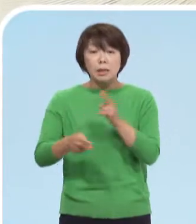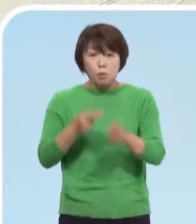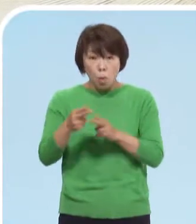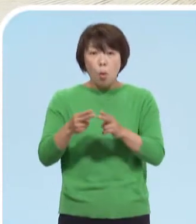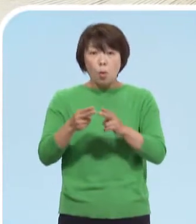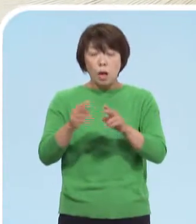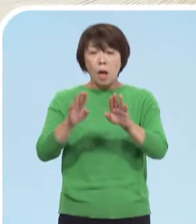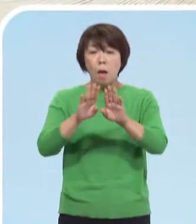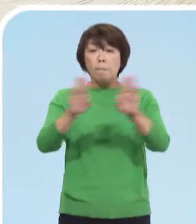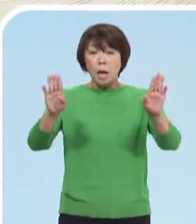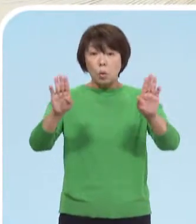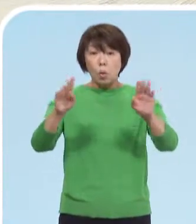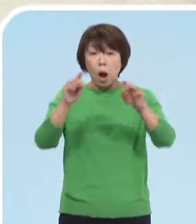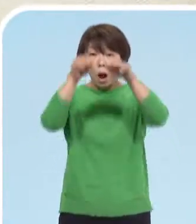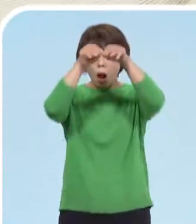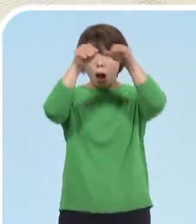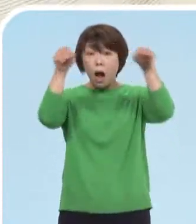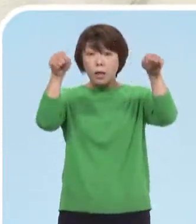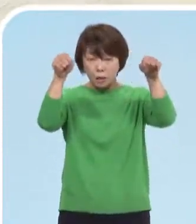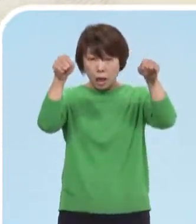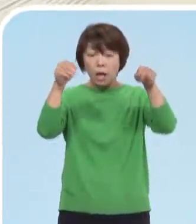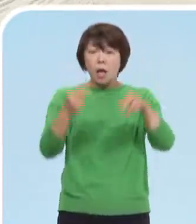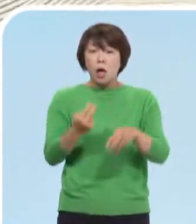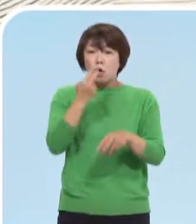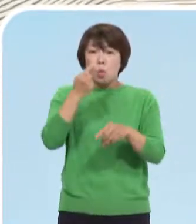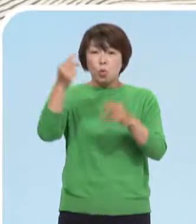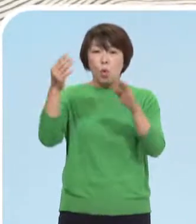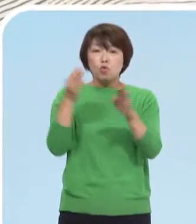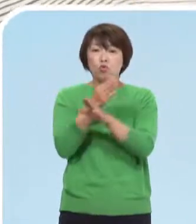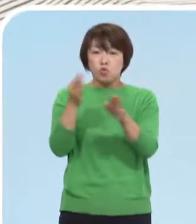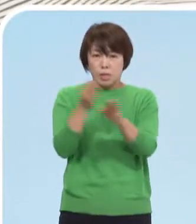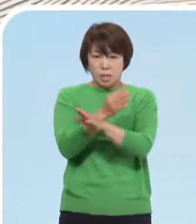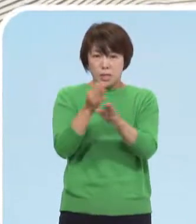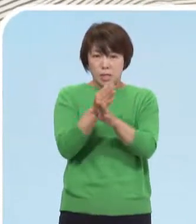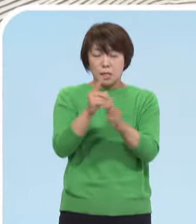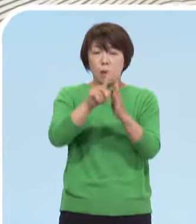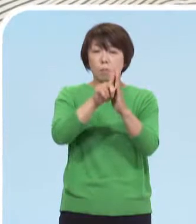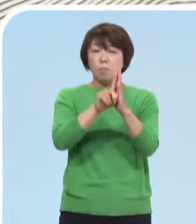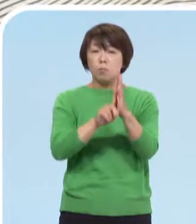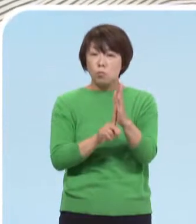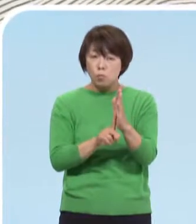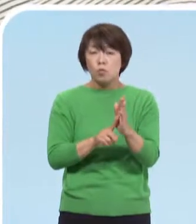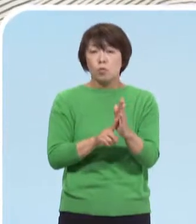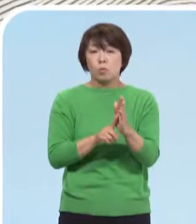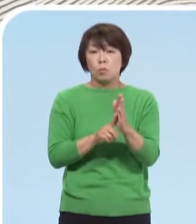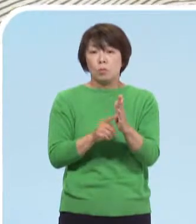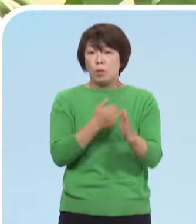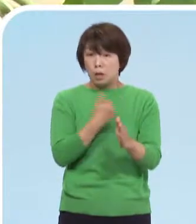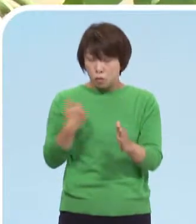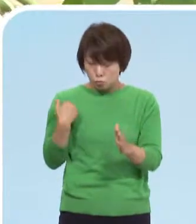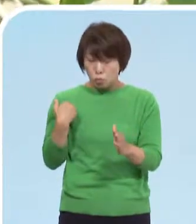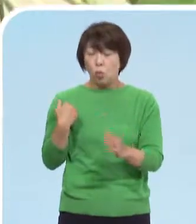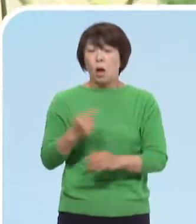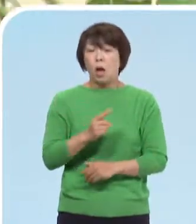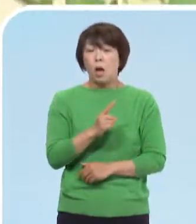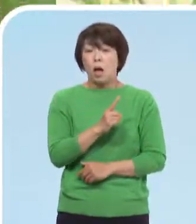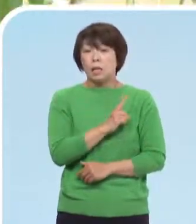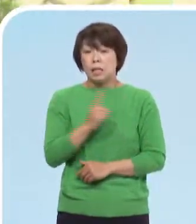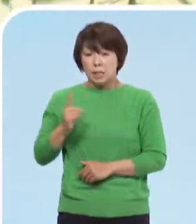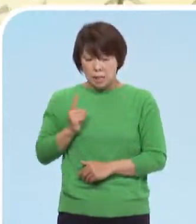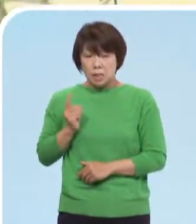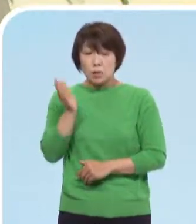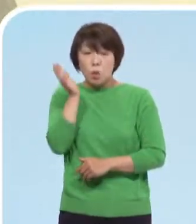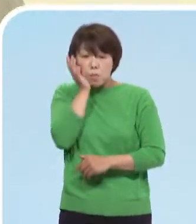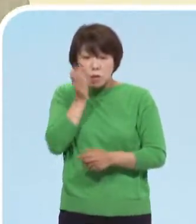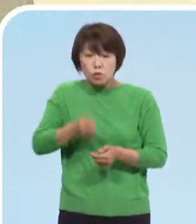はい、外気温を取り入れて、まあ、トマトに最適な温度にするとかですね、うんうん、1日にあげる